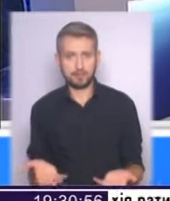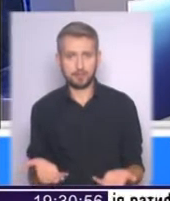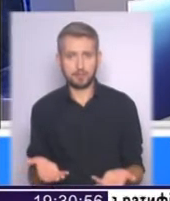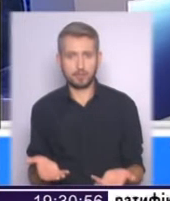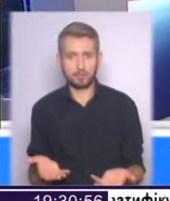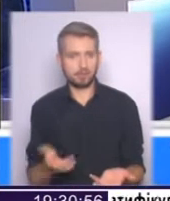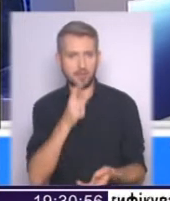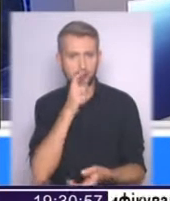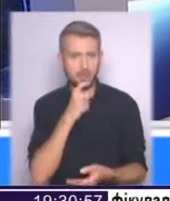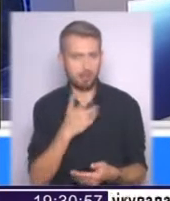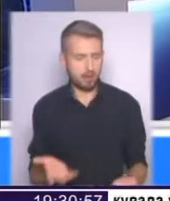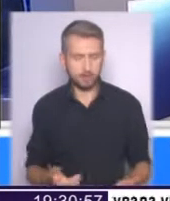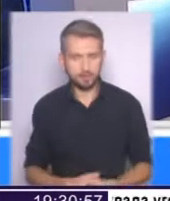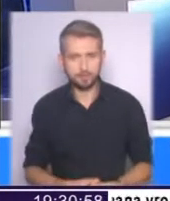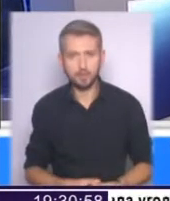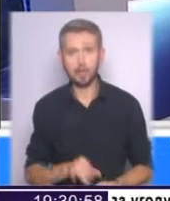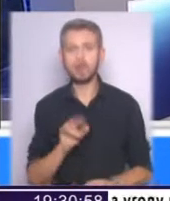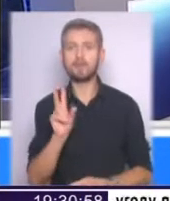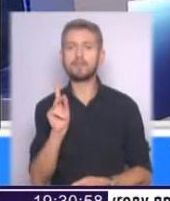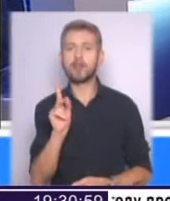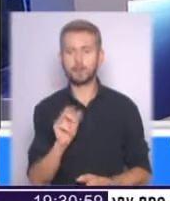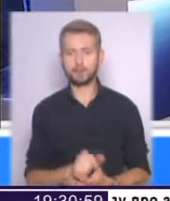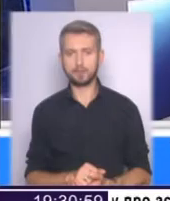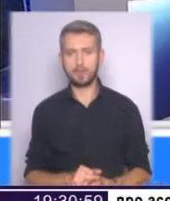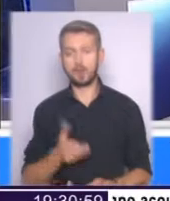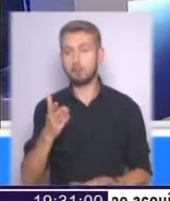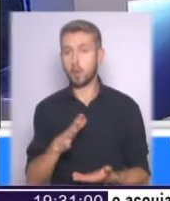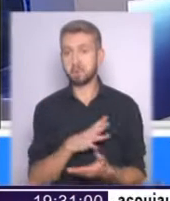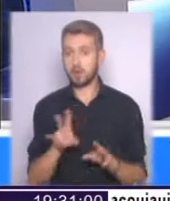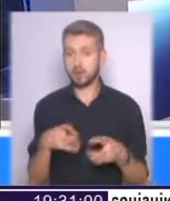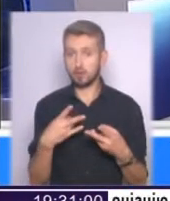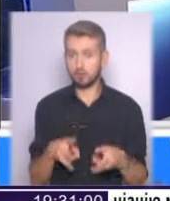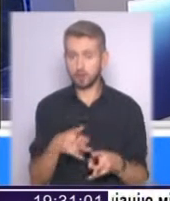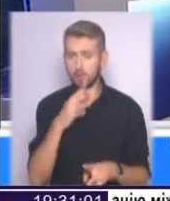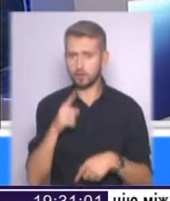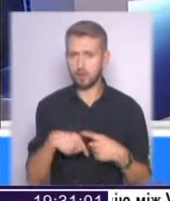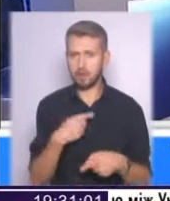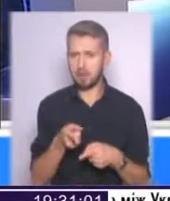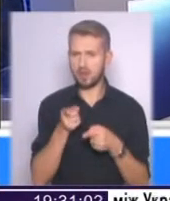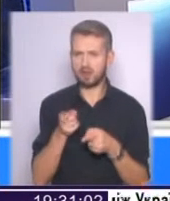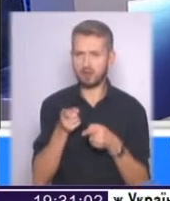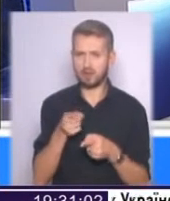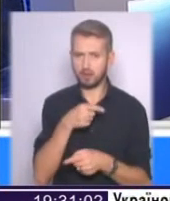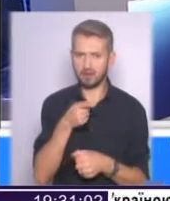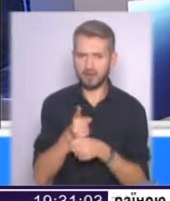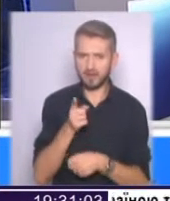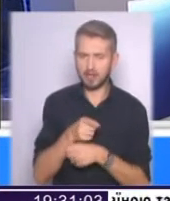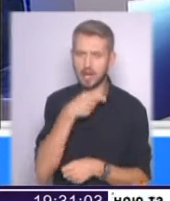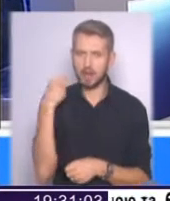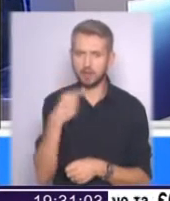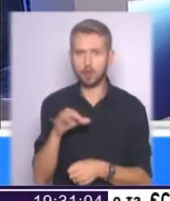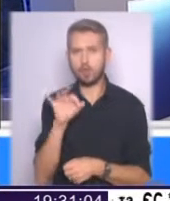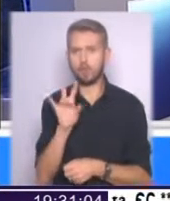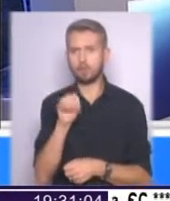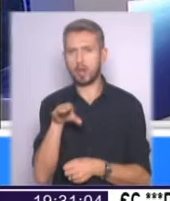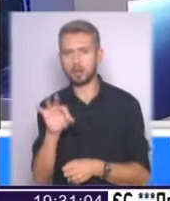крючкотворством, непонятно. И второе. Может быть, не стоит все время дразнить Россию по поводу НАТО,